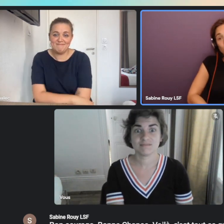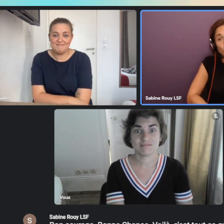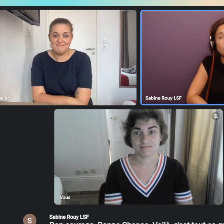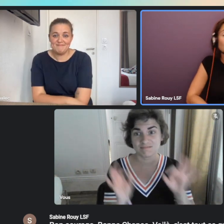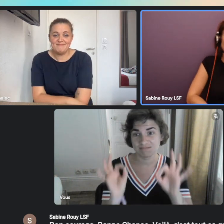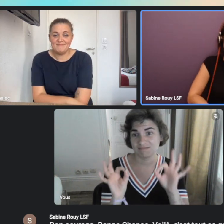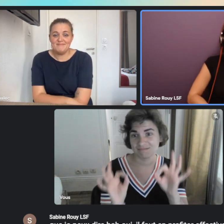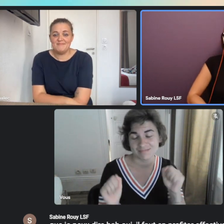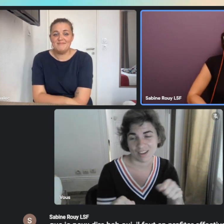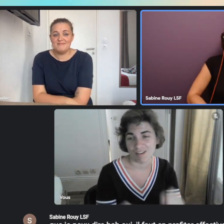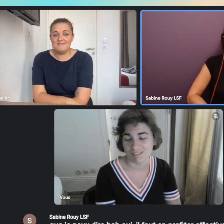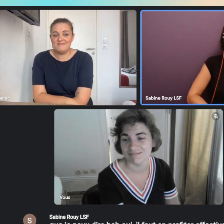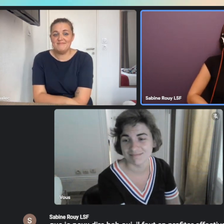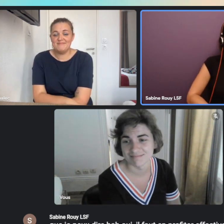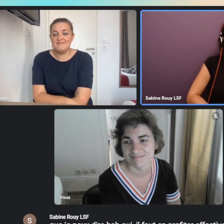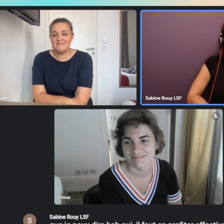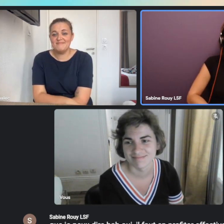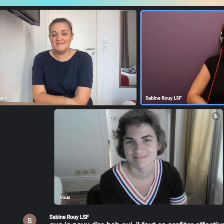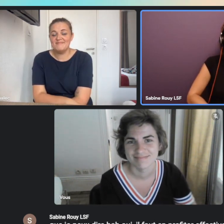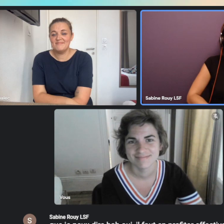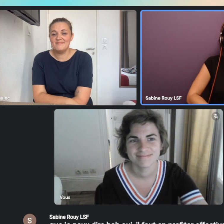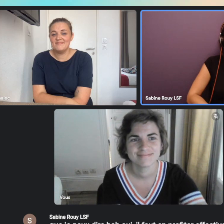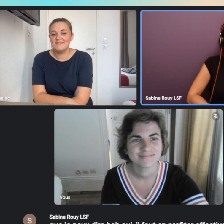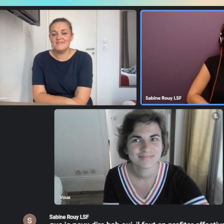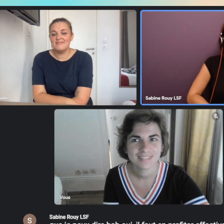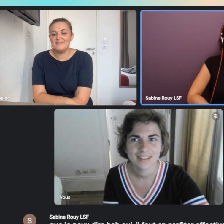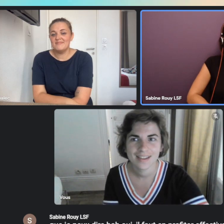un beau souvenir en plus. Tout à fait, je suis d'accord.